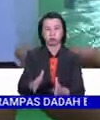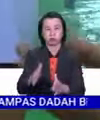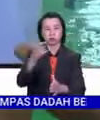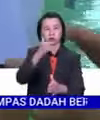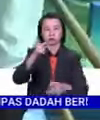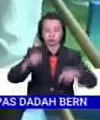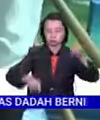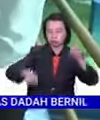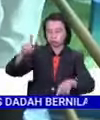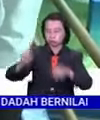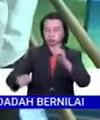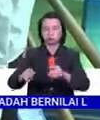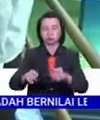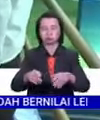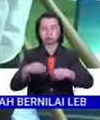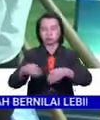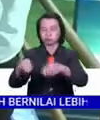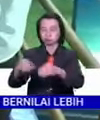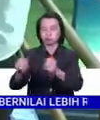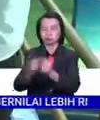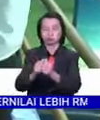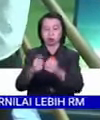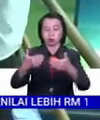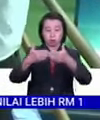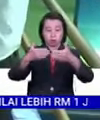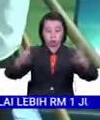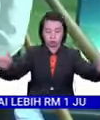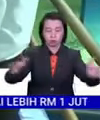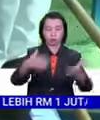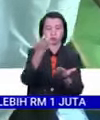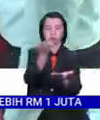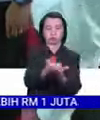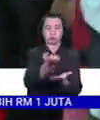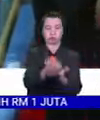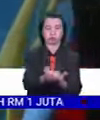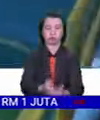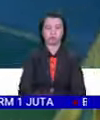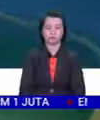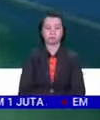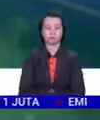ekoran ketidaktentuan permintaan susulan pembukaan semula ekonomi.